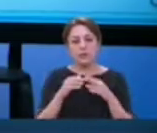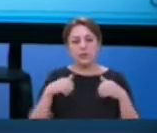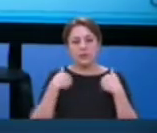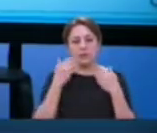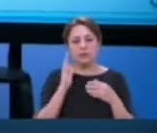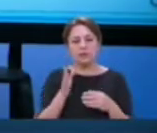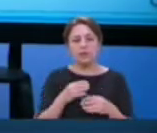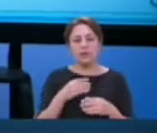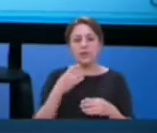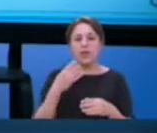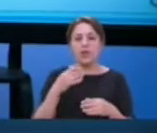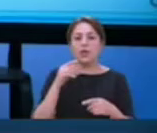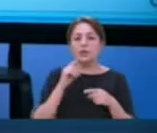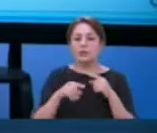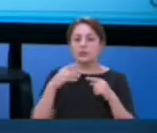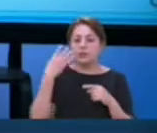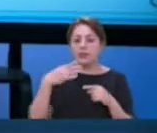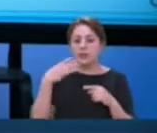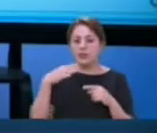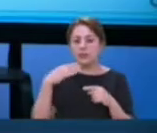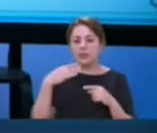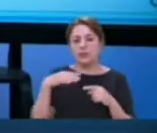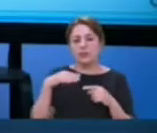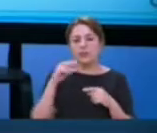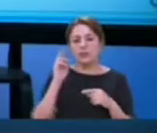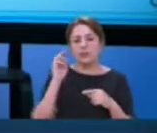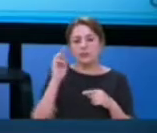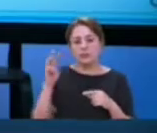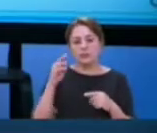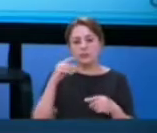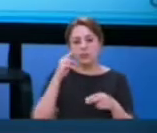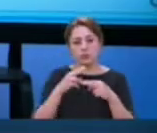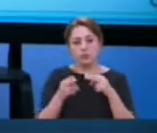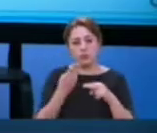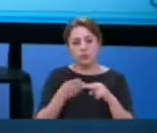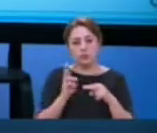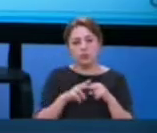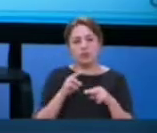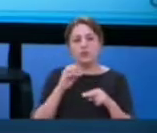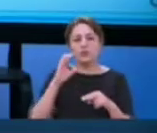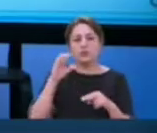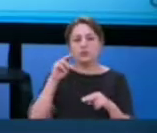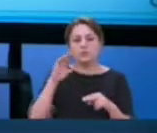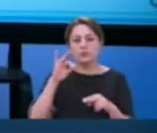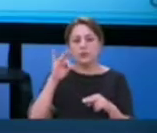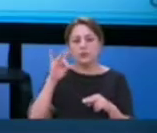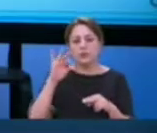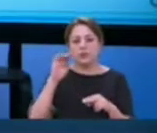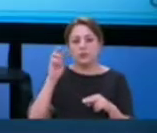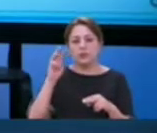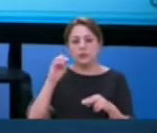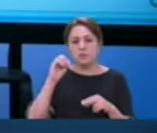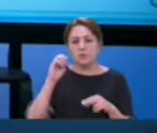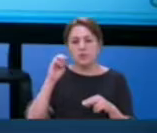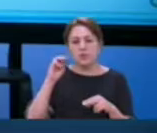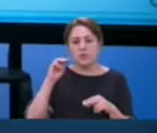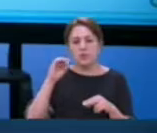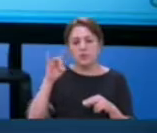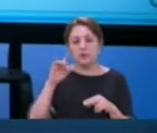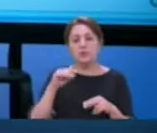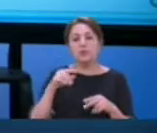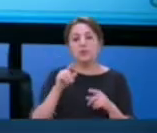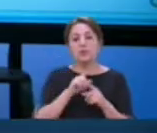40 km/soatga tushishi uchun spidometr strelkasi qaysi tomonga va qanchaga siljishi